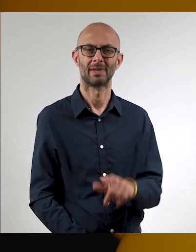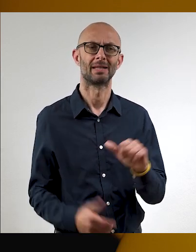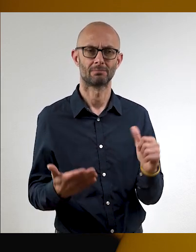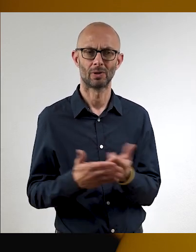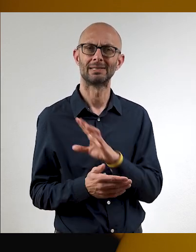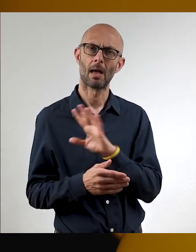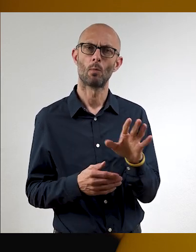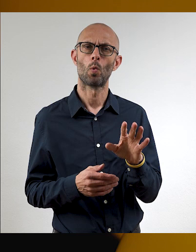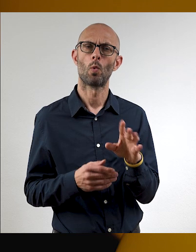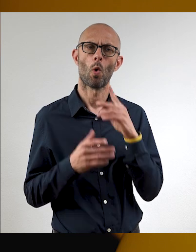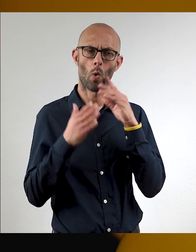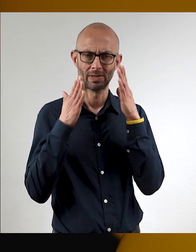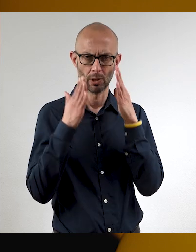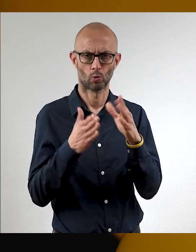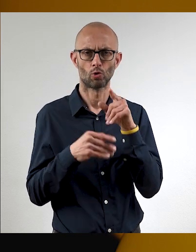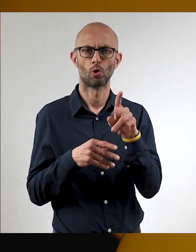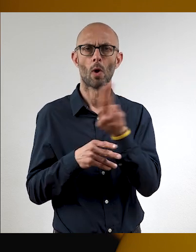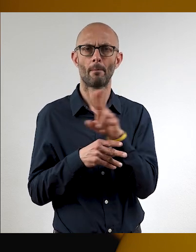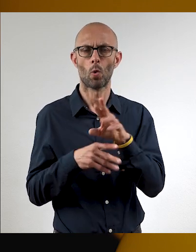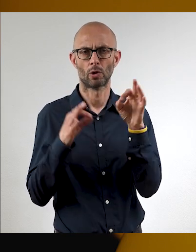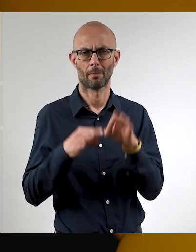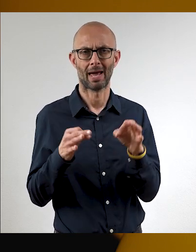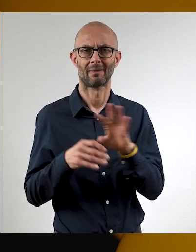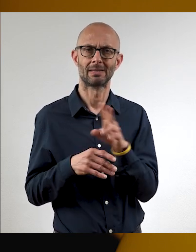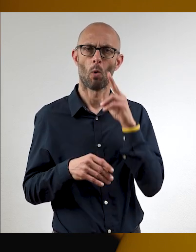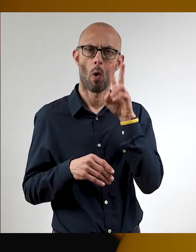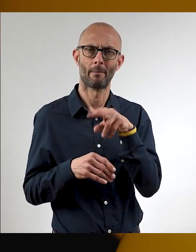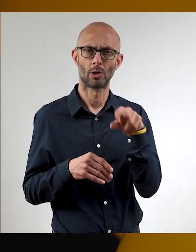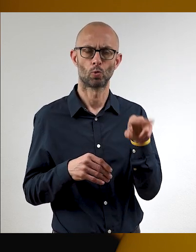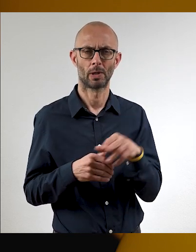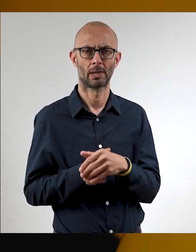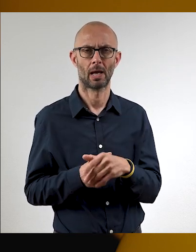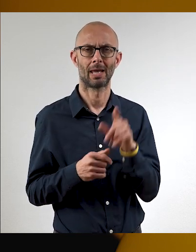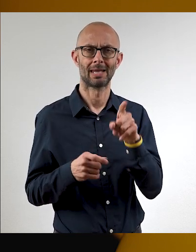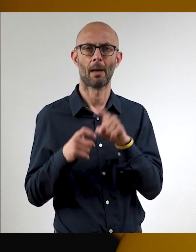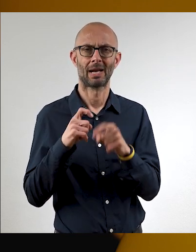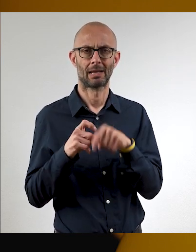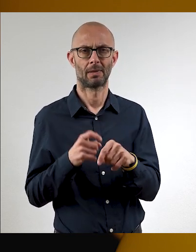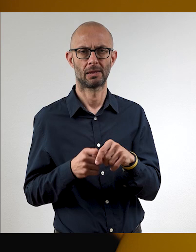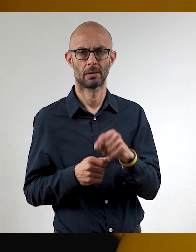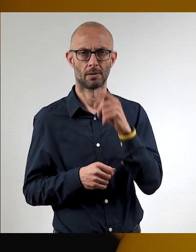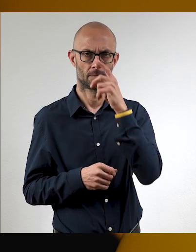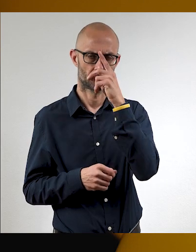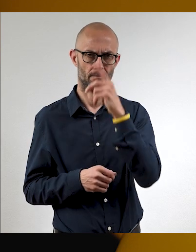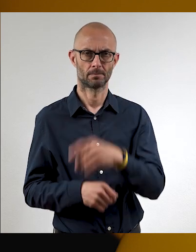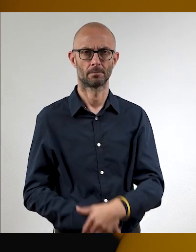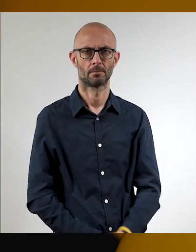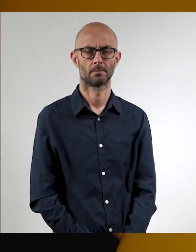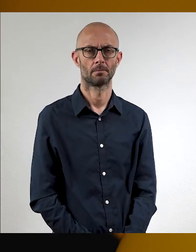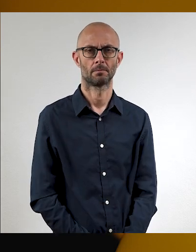In se zopet samo osredotočite na to modro barvo, samo opazujte ta predmet.